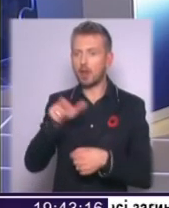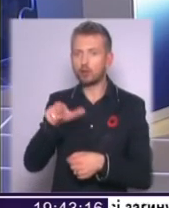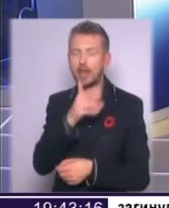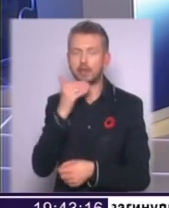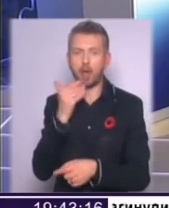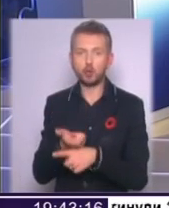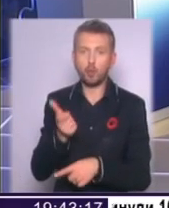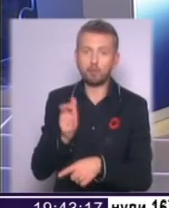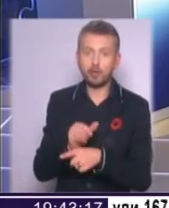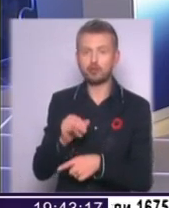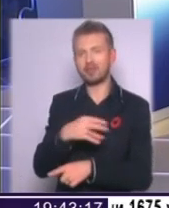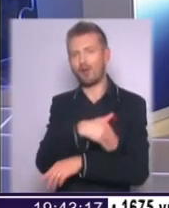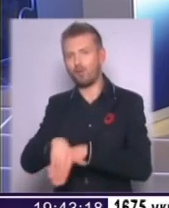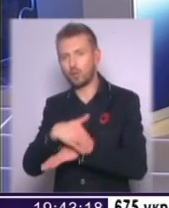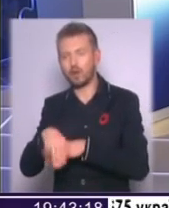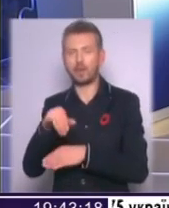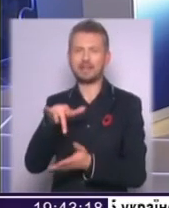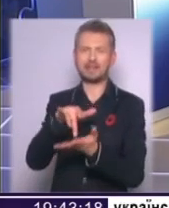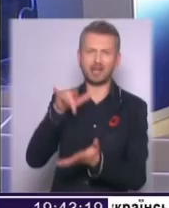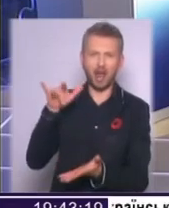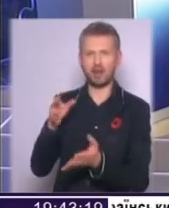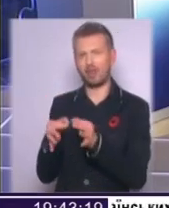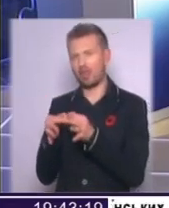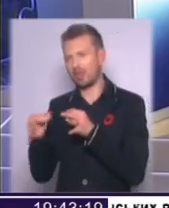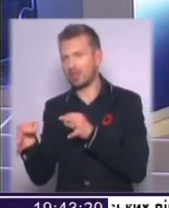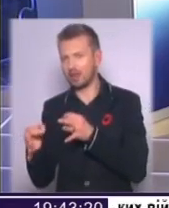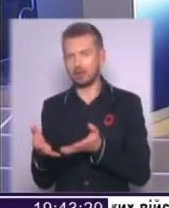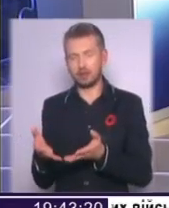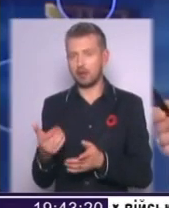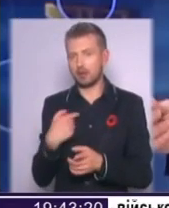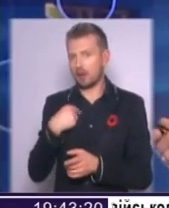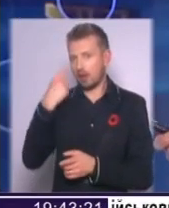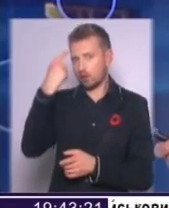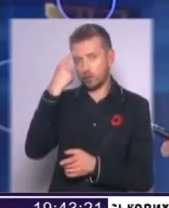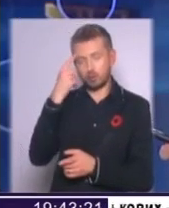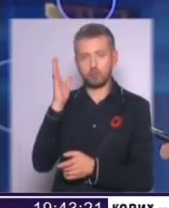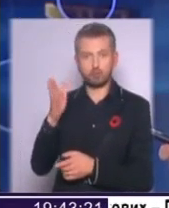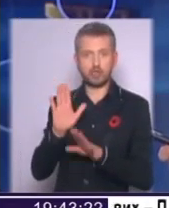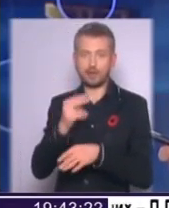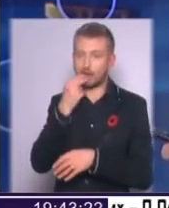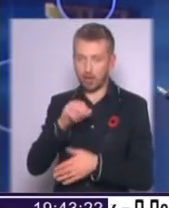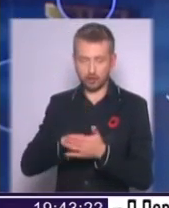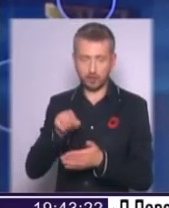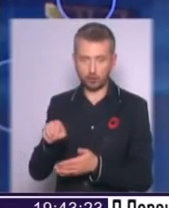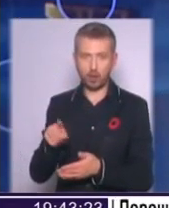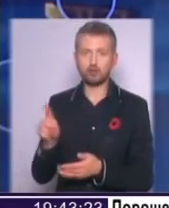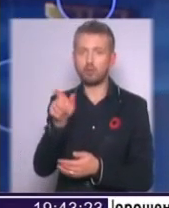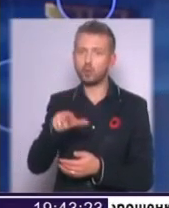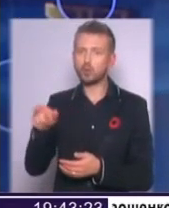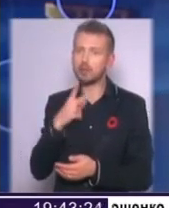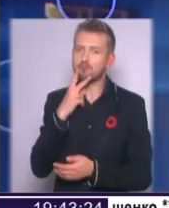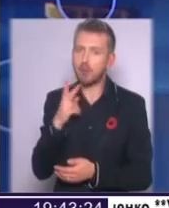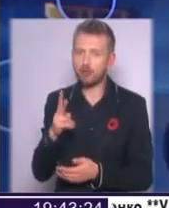більше, і на вулицях, і на центральних, і на нецентральних. Я думаю, було би тільки краще від цього, щоб люди бачили